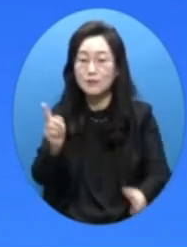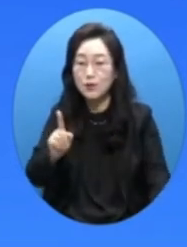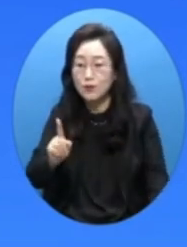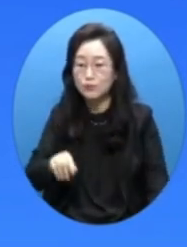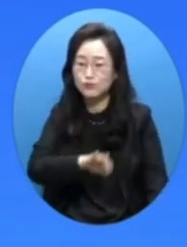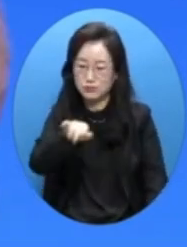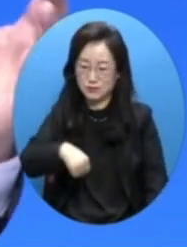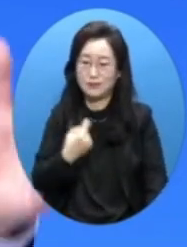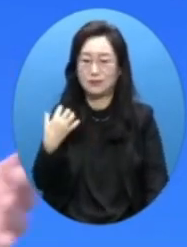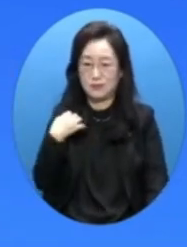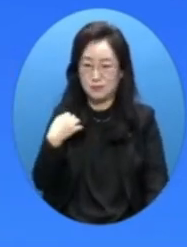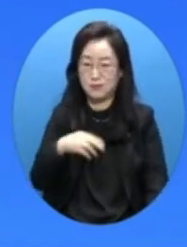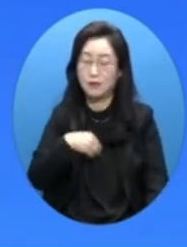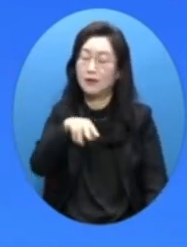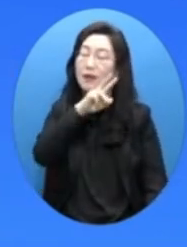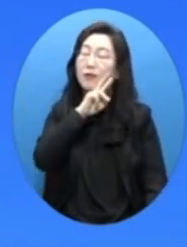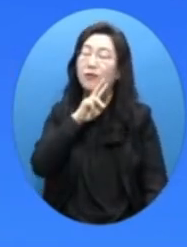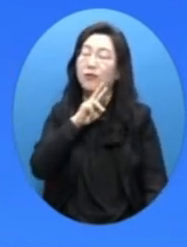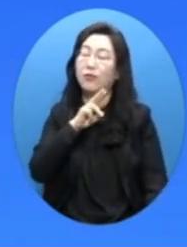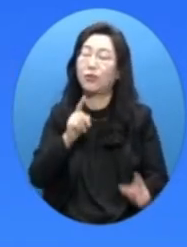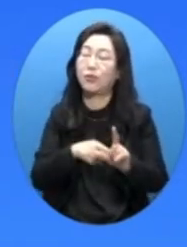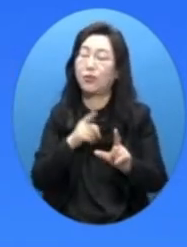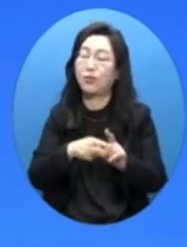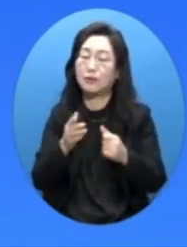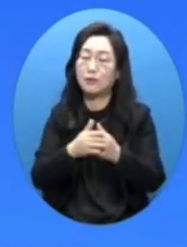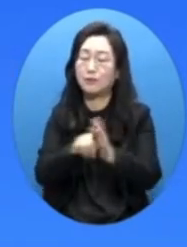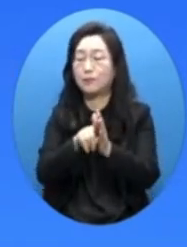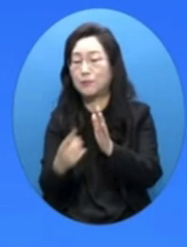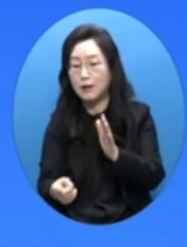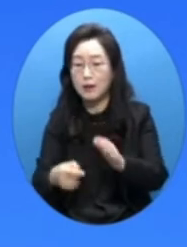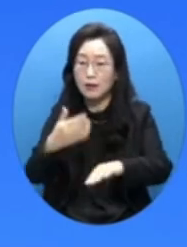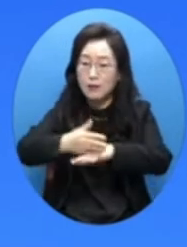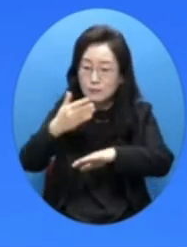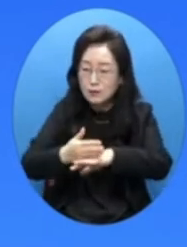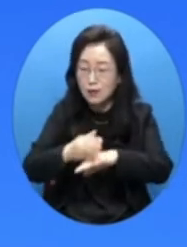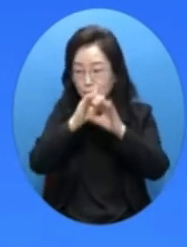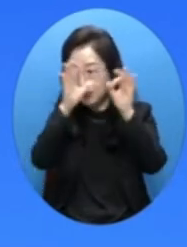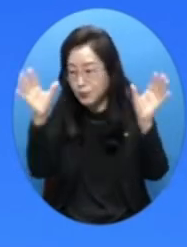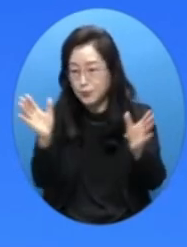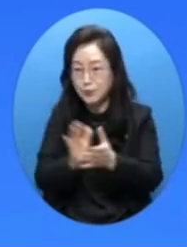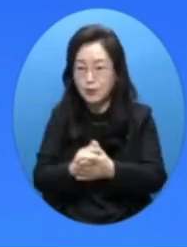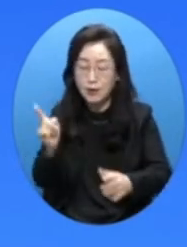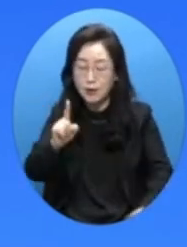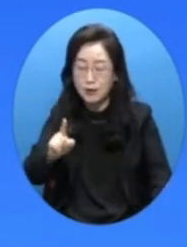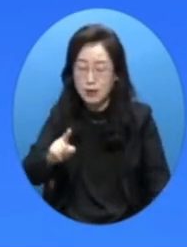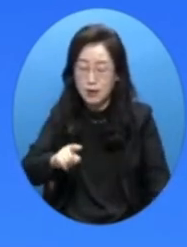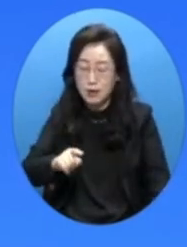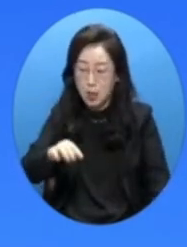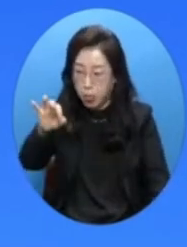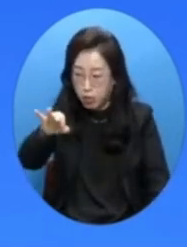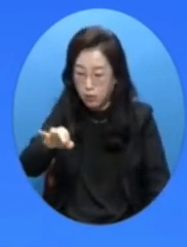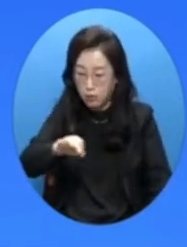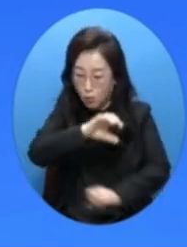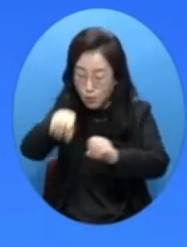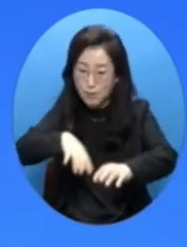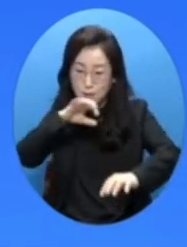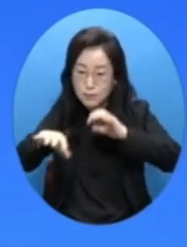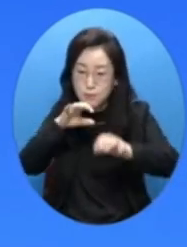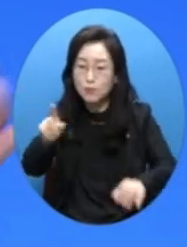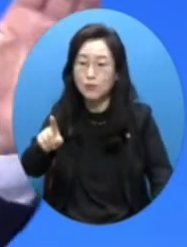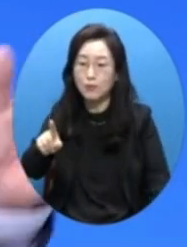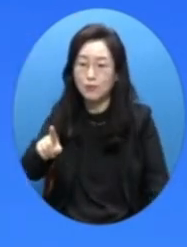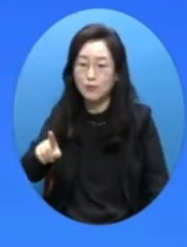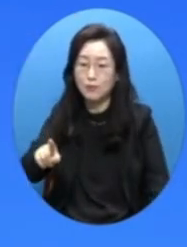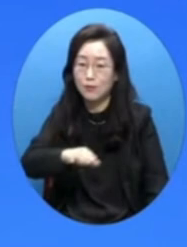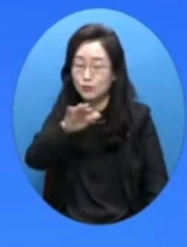있습니다 우리가 너무 편해지니까 신앙의 열정이 식어졌습니다 감사가 사라졌습니다 아무것도 아닌데 원망과 불평을 합니다 단 한 번도